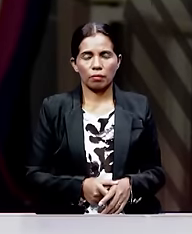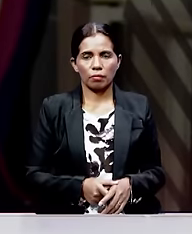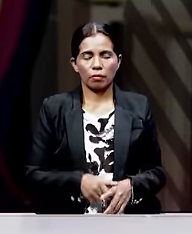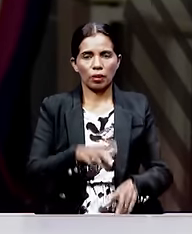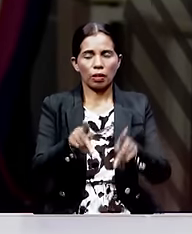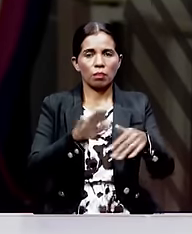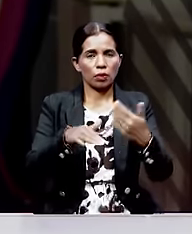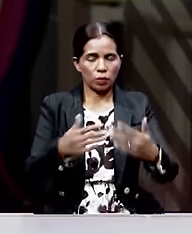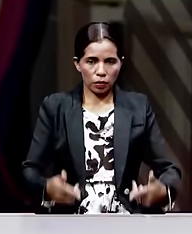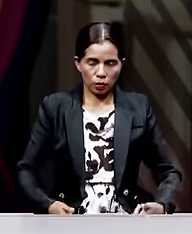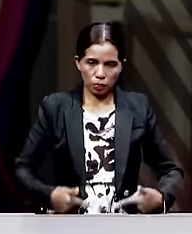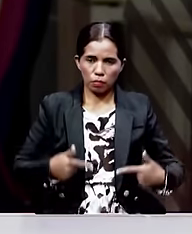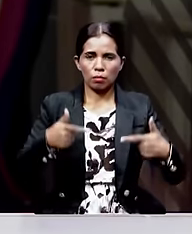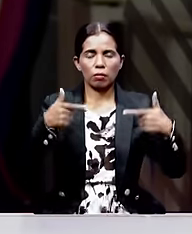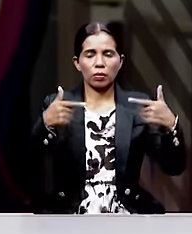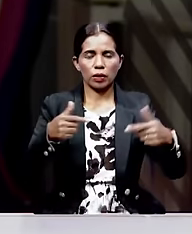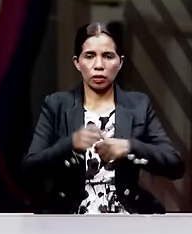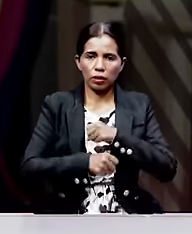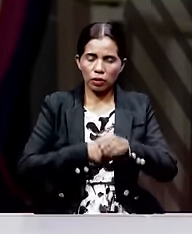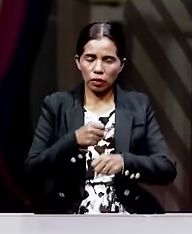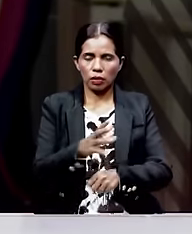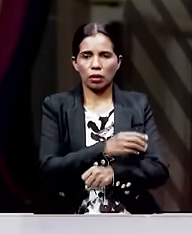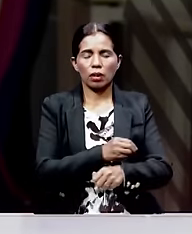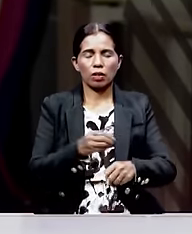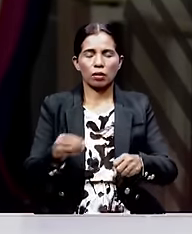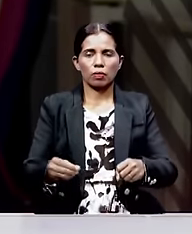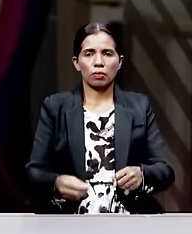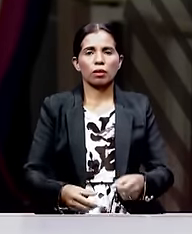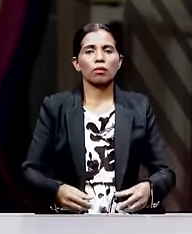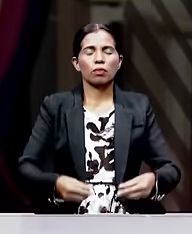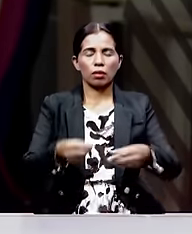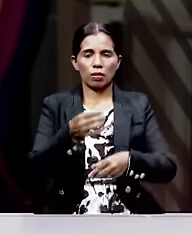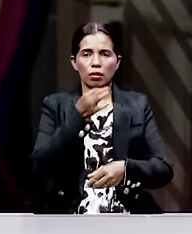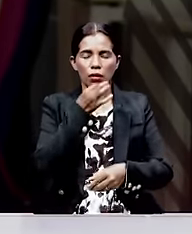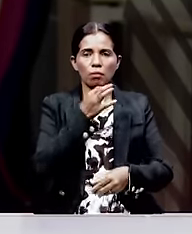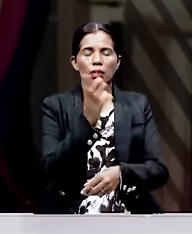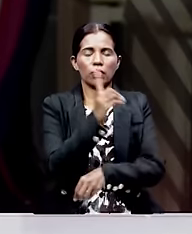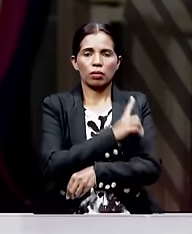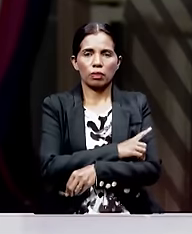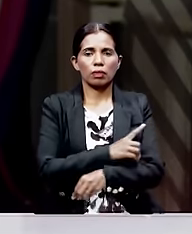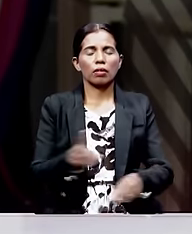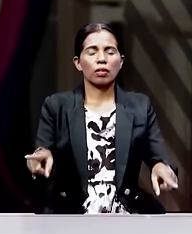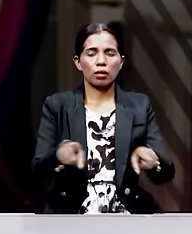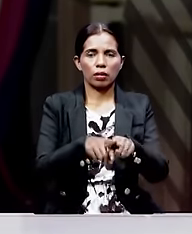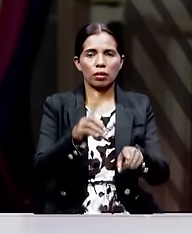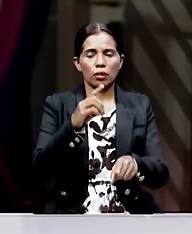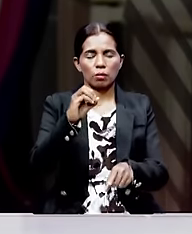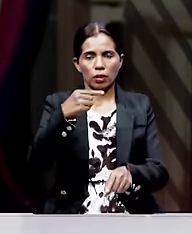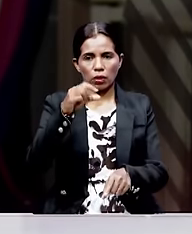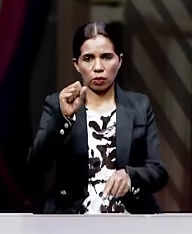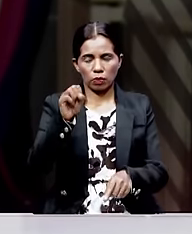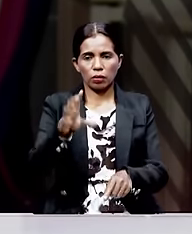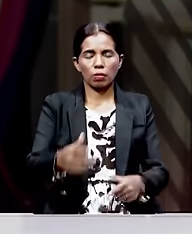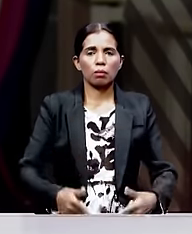Emma hotu mori so versão rassik buka esforço ho diha bosu kabum balor no hinien hanesan tiu domingos de Jesus nebe durante ne